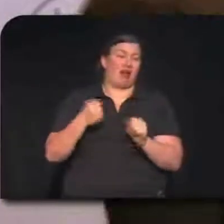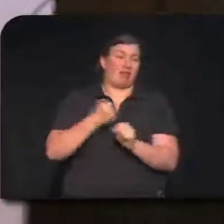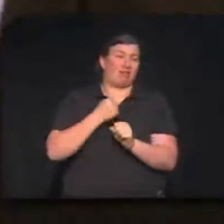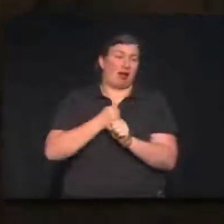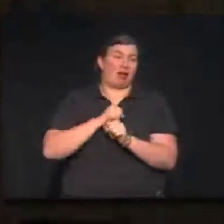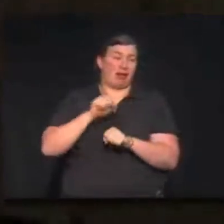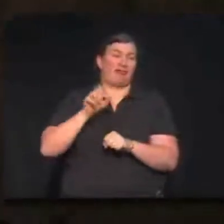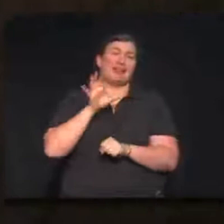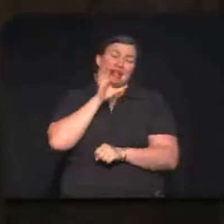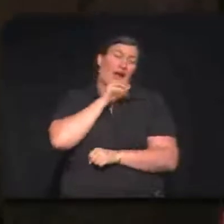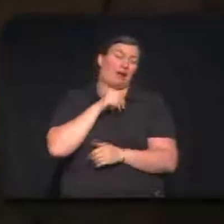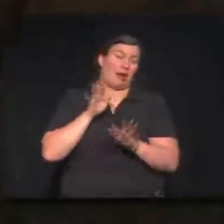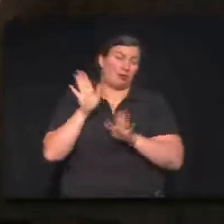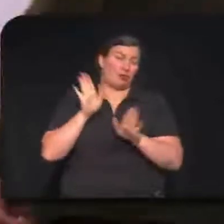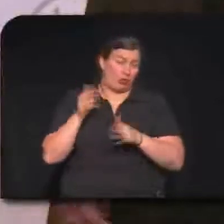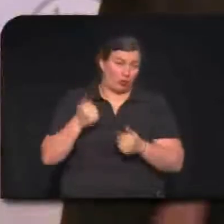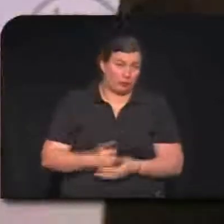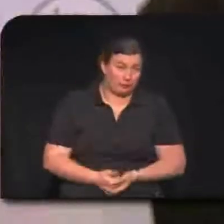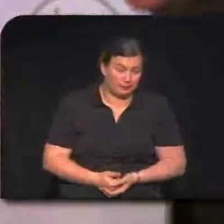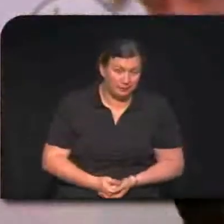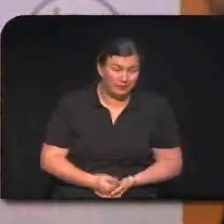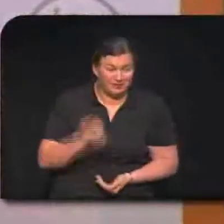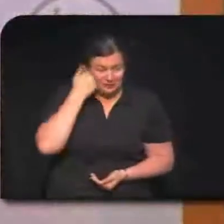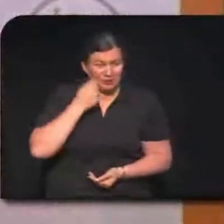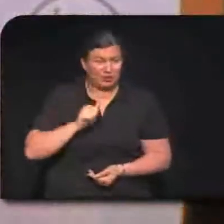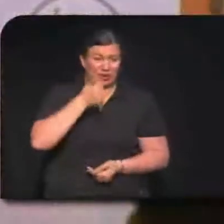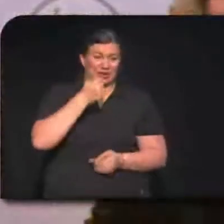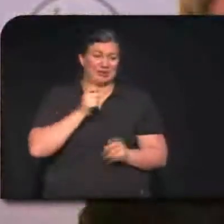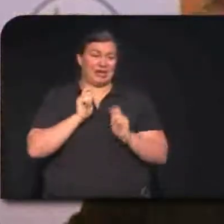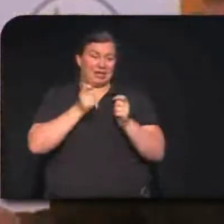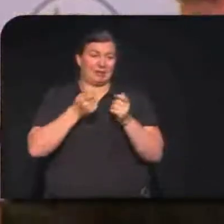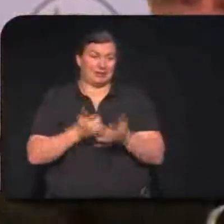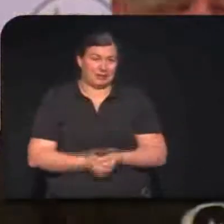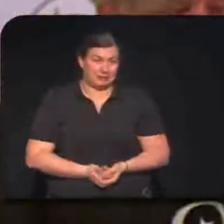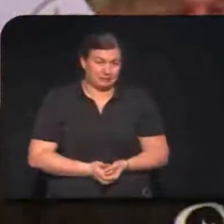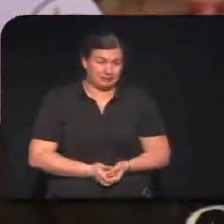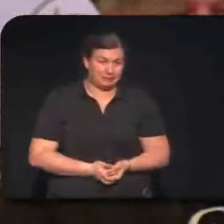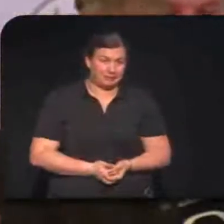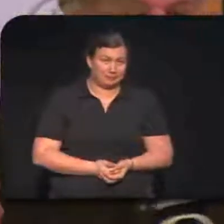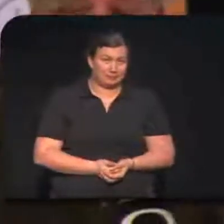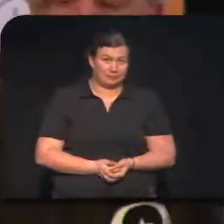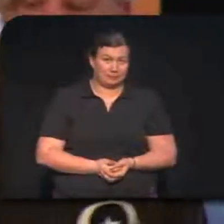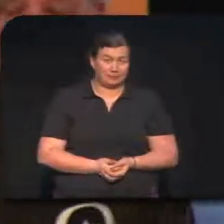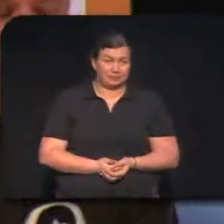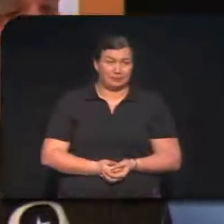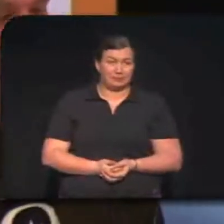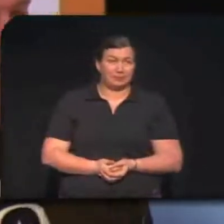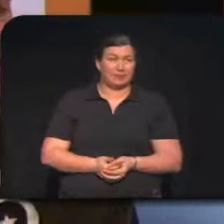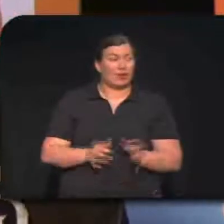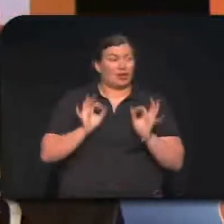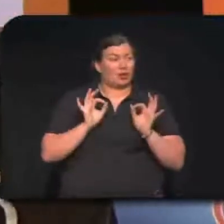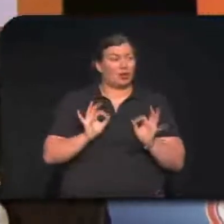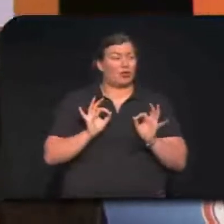in die nächste geheime Abstimmung Jochen verkünde bitte das Ergebnis gut